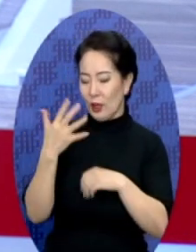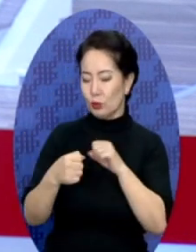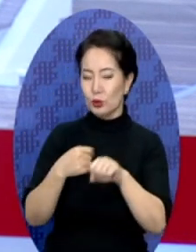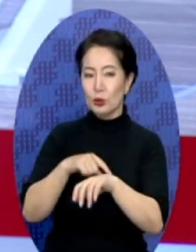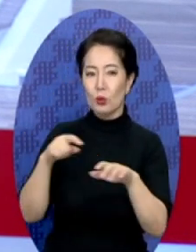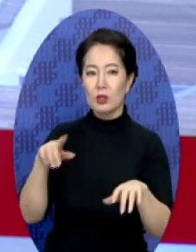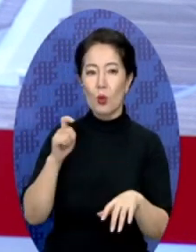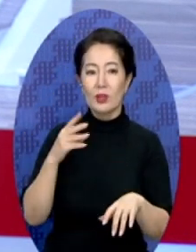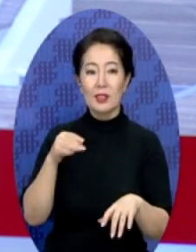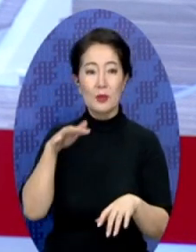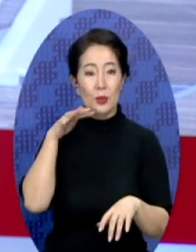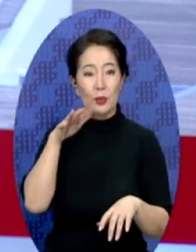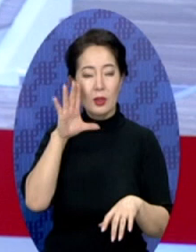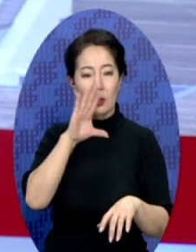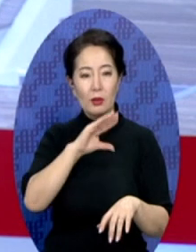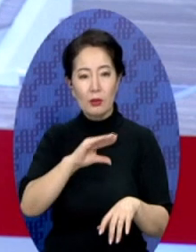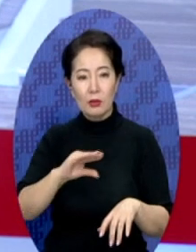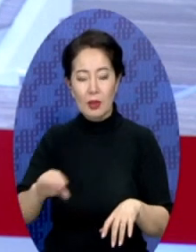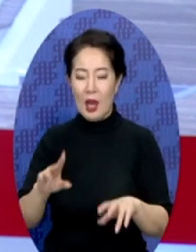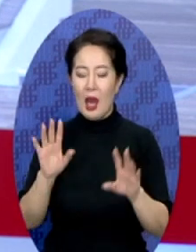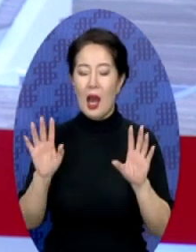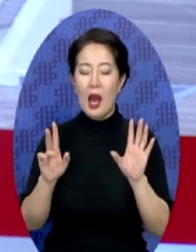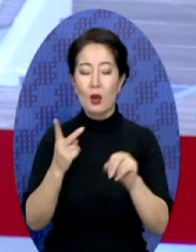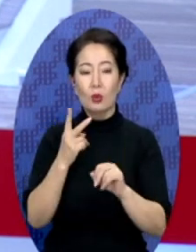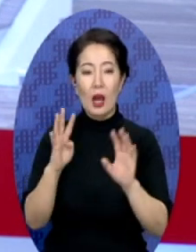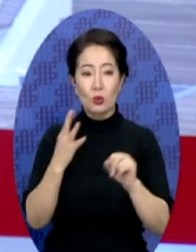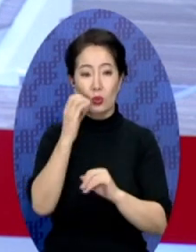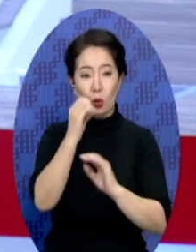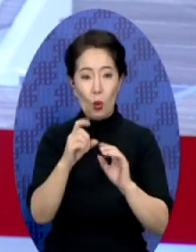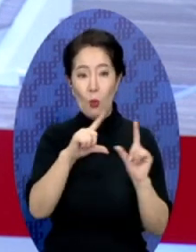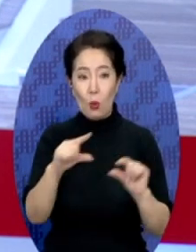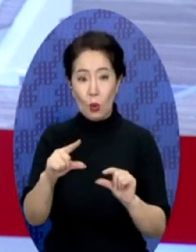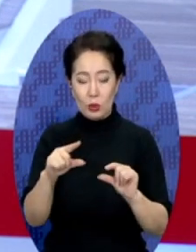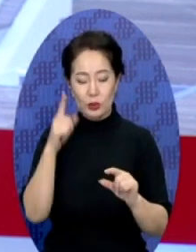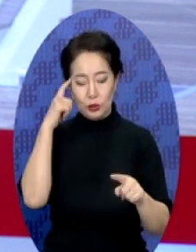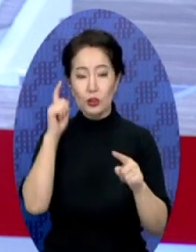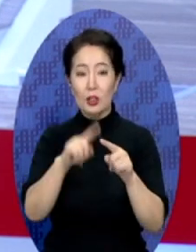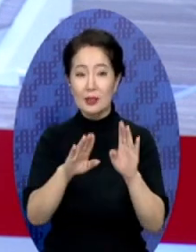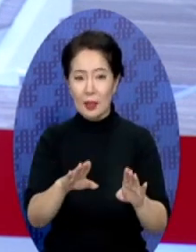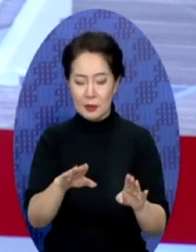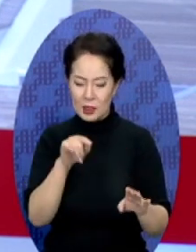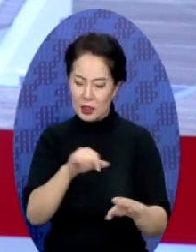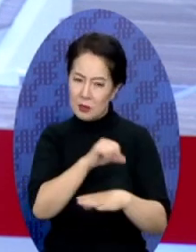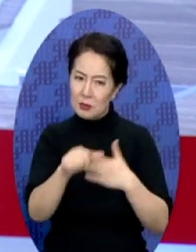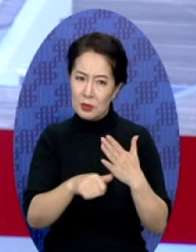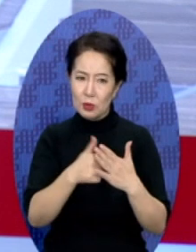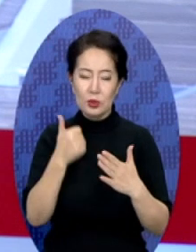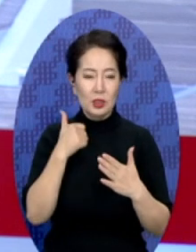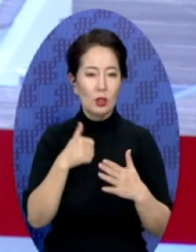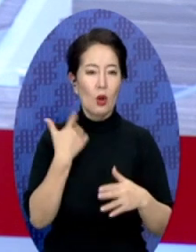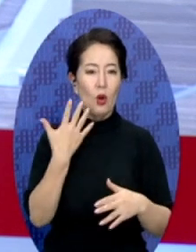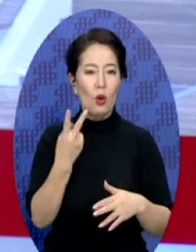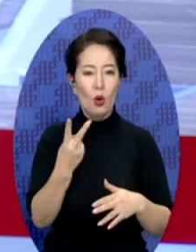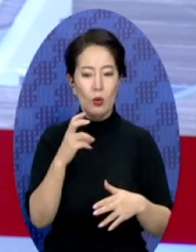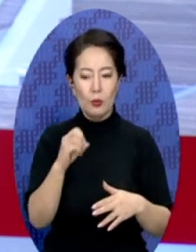хөдөлмжийн хин ялгарлыг 14 хувиар бууруулах зорилтыг олон улсын өмнө хүлээсэн. Хэрвээ энэ зорилтоо биелүүлж чадвал 2027 оноос жил бүр